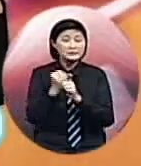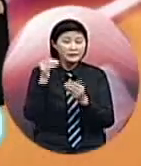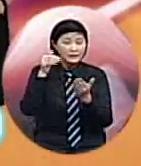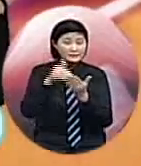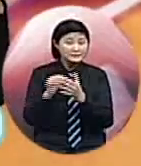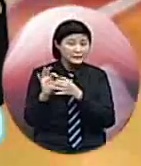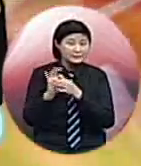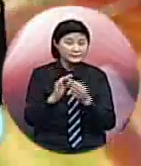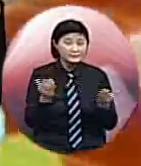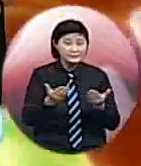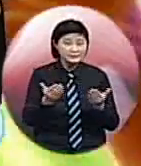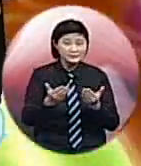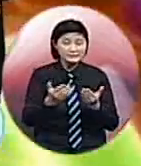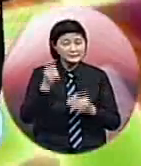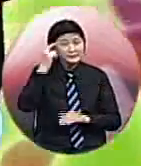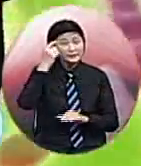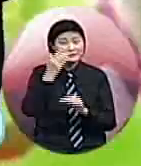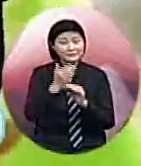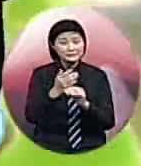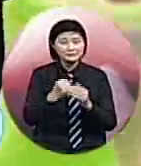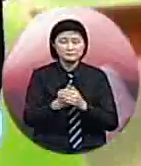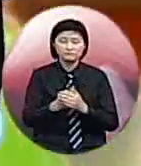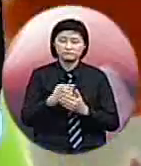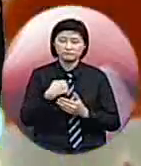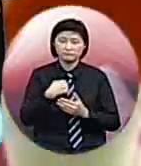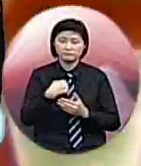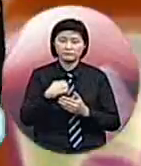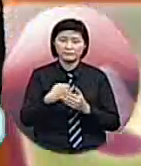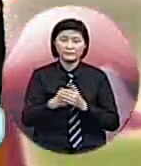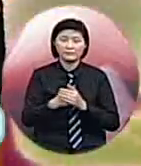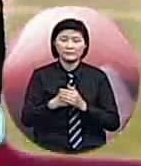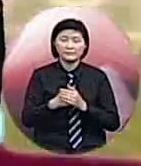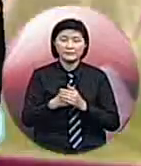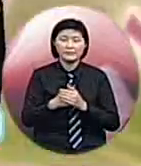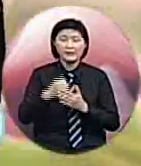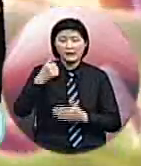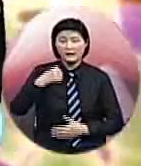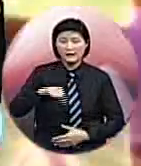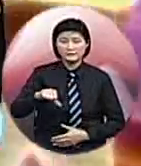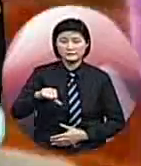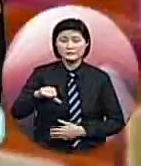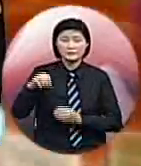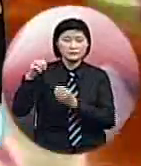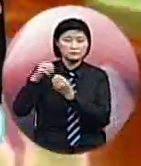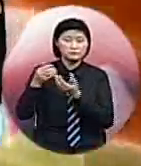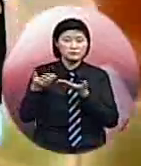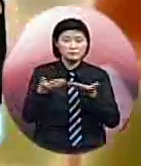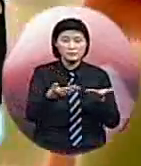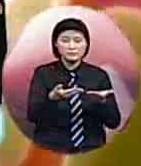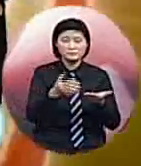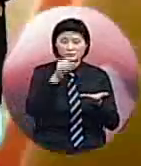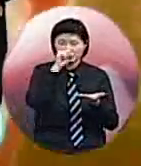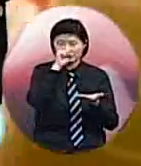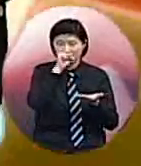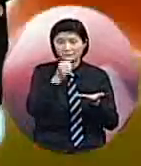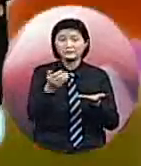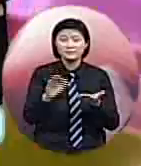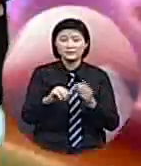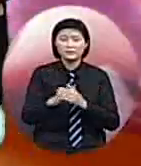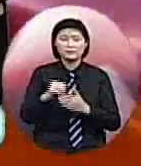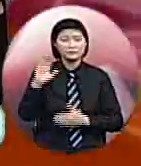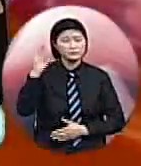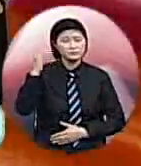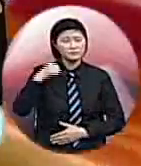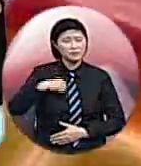이렇게 쭉 하실 생각이세요? 그게 저 당대로는 하고 이제 아들들이 물론 예. 받아야 될 텐데. 네. 요즘 애들이